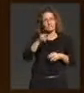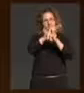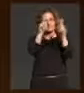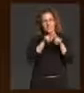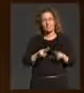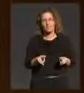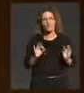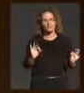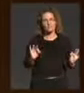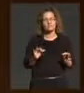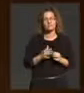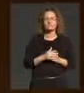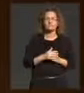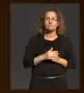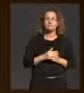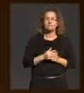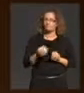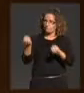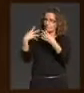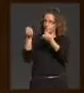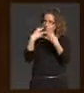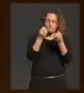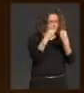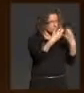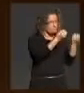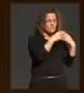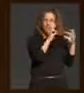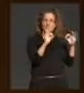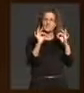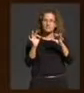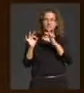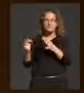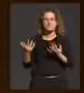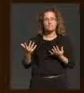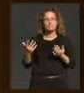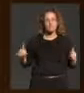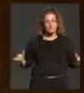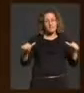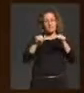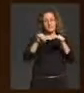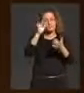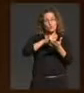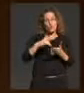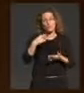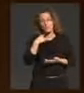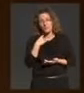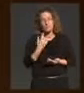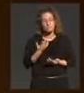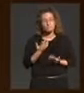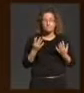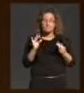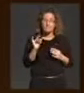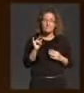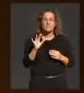Galdutako finalek etorkizunerako erronka erakuntzi digute. Gero eta lan gogorragoa egin bikaintasunaren